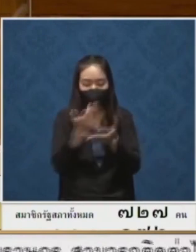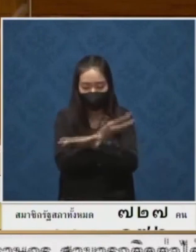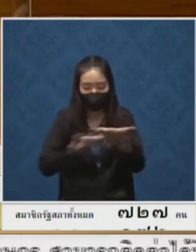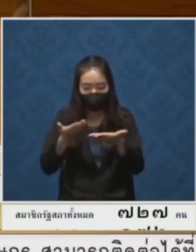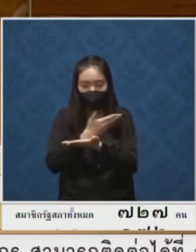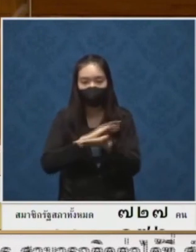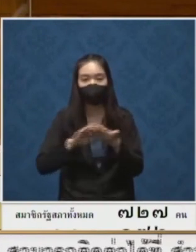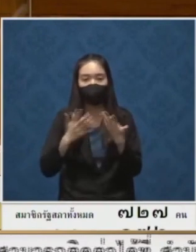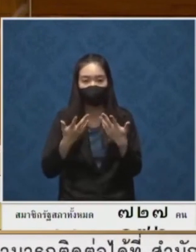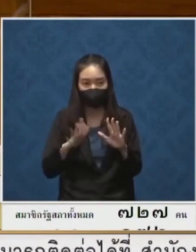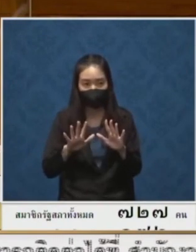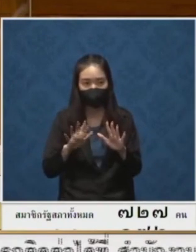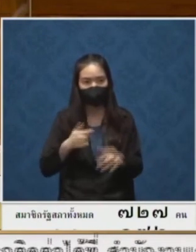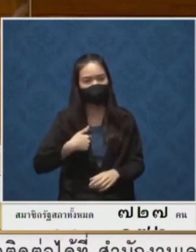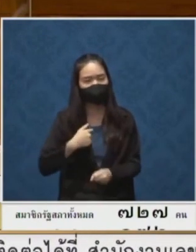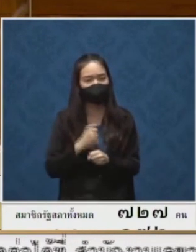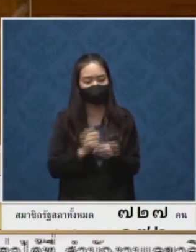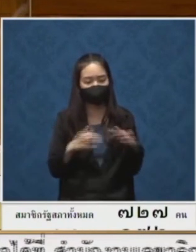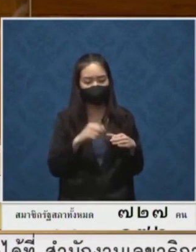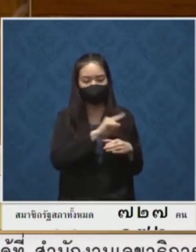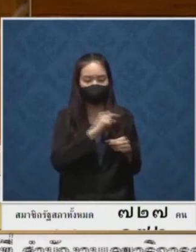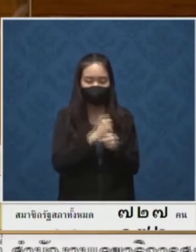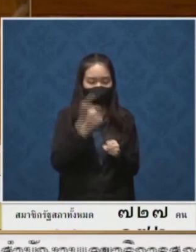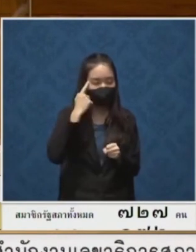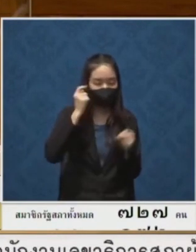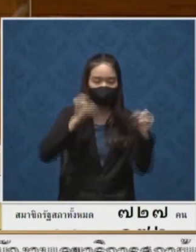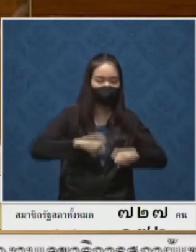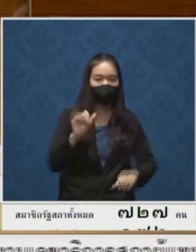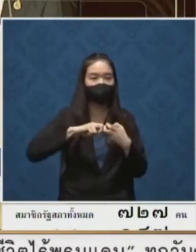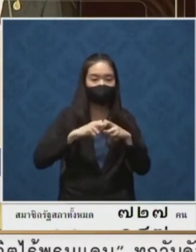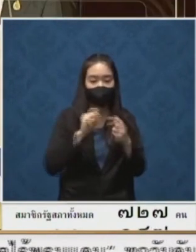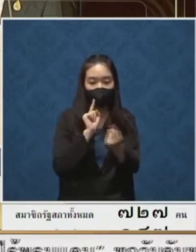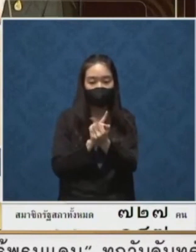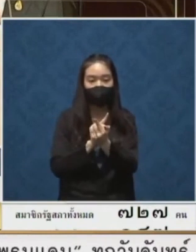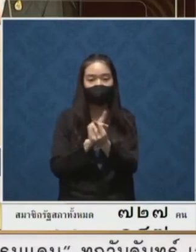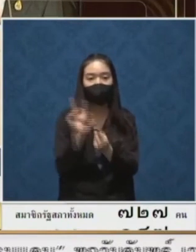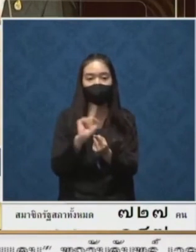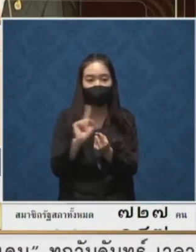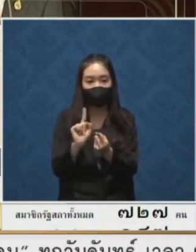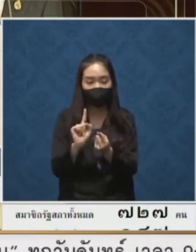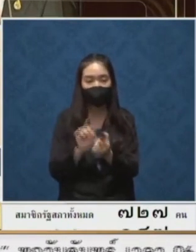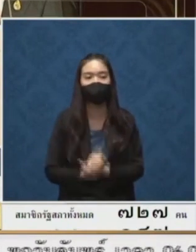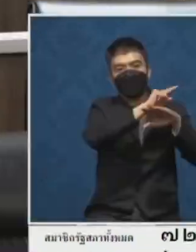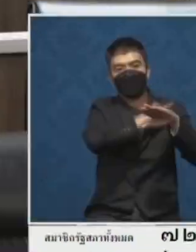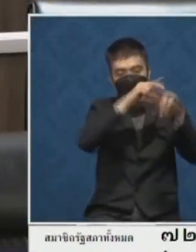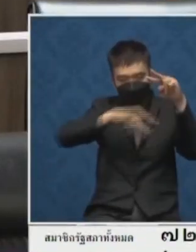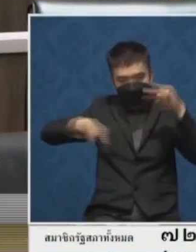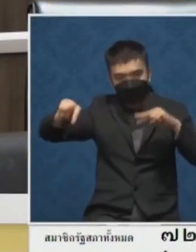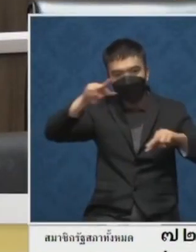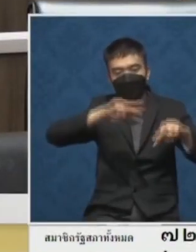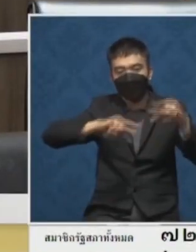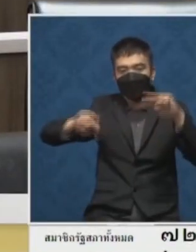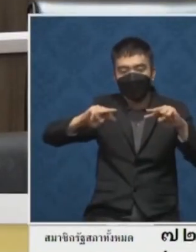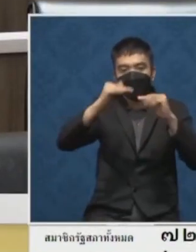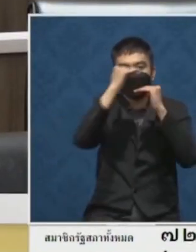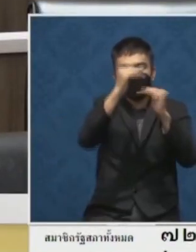แล้วไม่ใช่เป็การทำไปโยพลากาลใดๆทั้งสิ้นนอกจากนี้ สวสมชายแสวงการนะคะก็ได้พูด